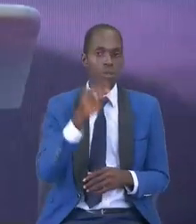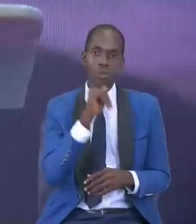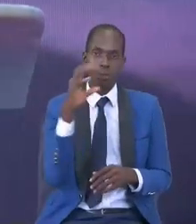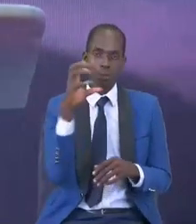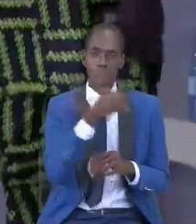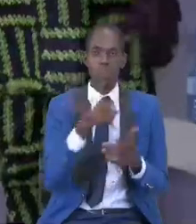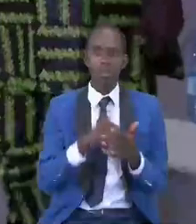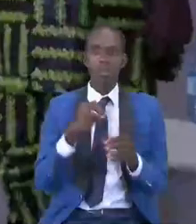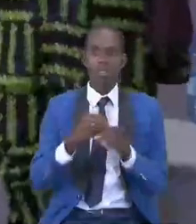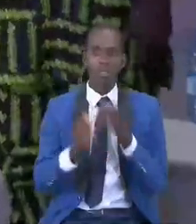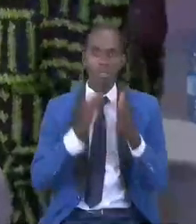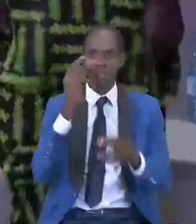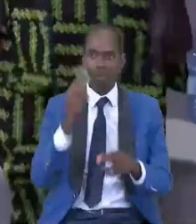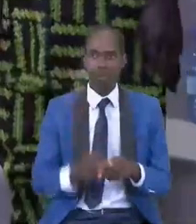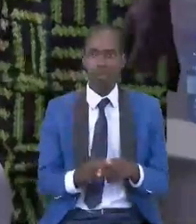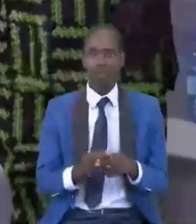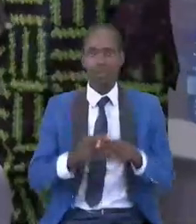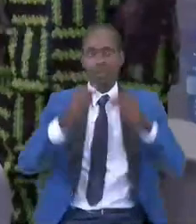rate au nom de Jésus.